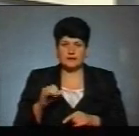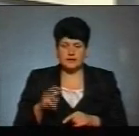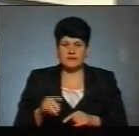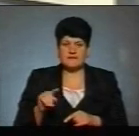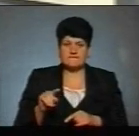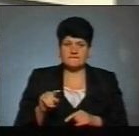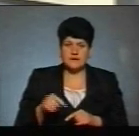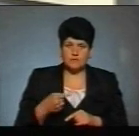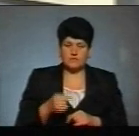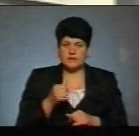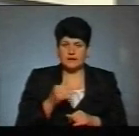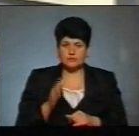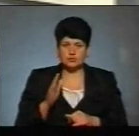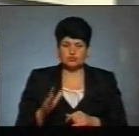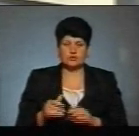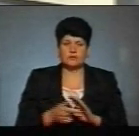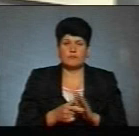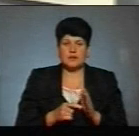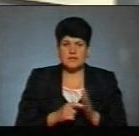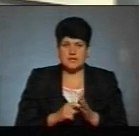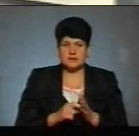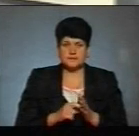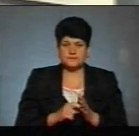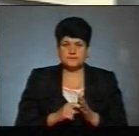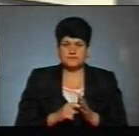не можуть перебувати в палатах,